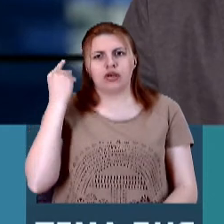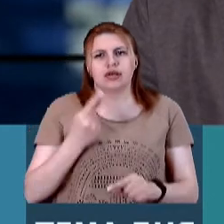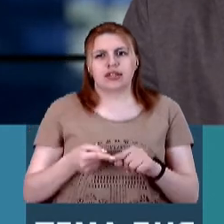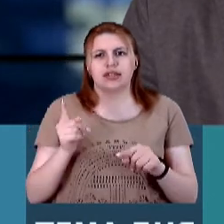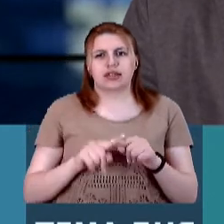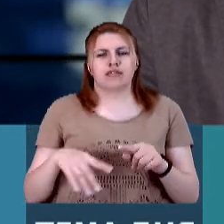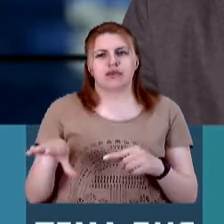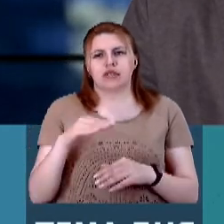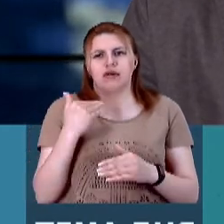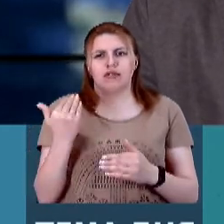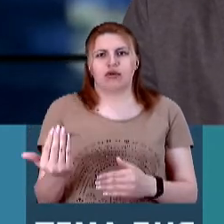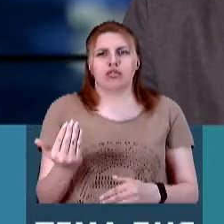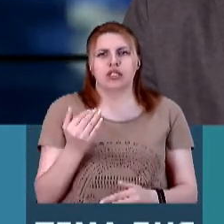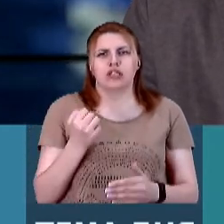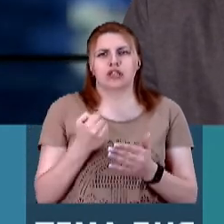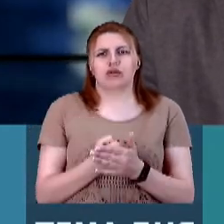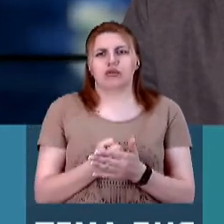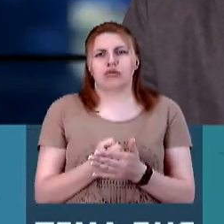відноситься до, ну,